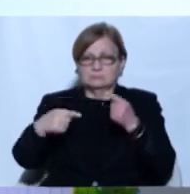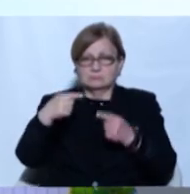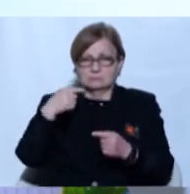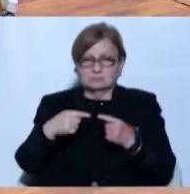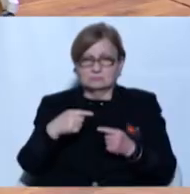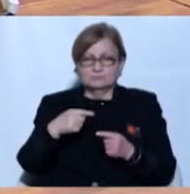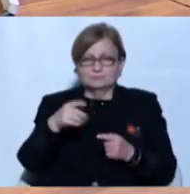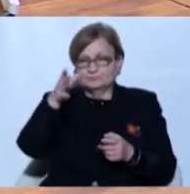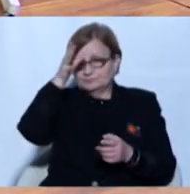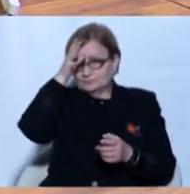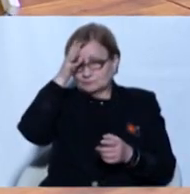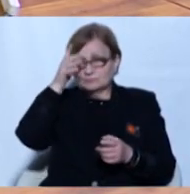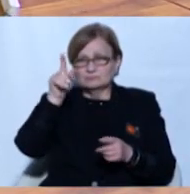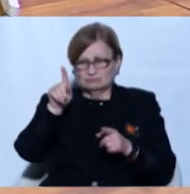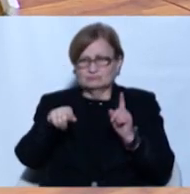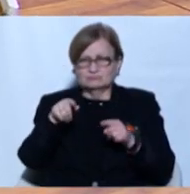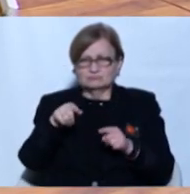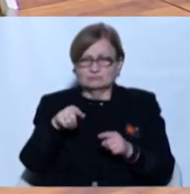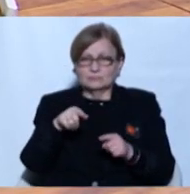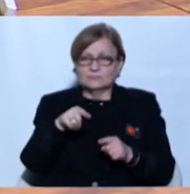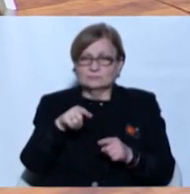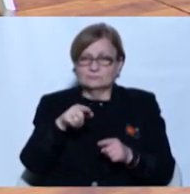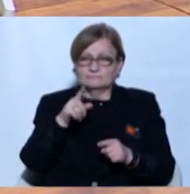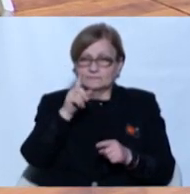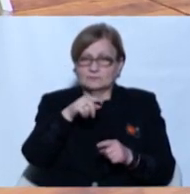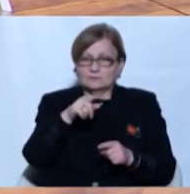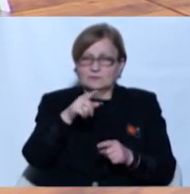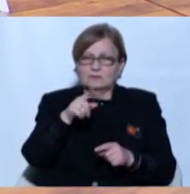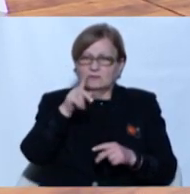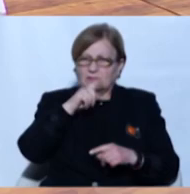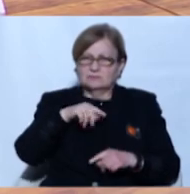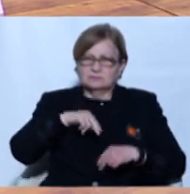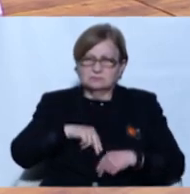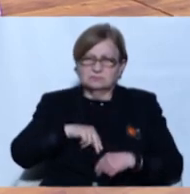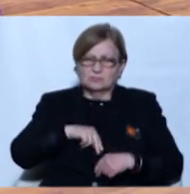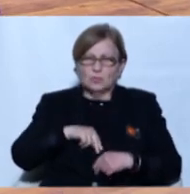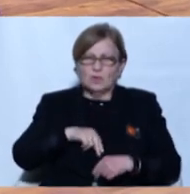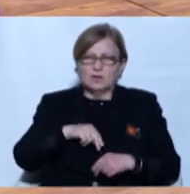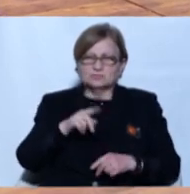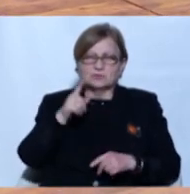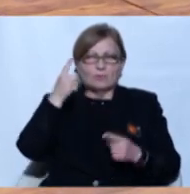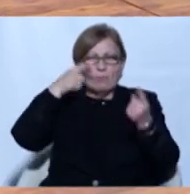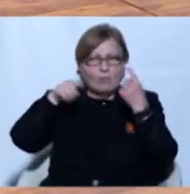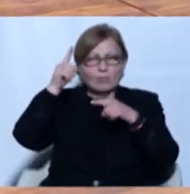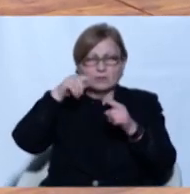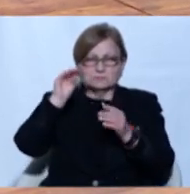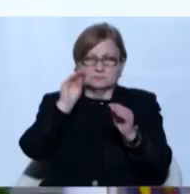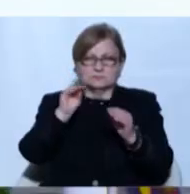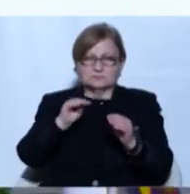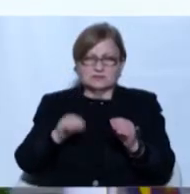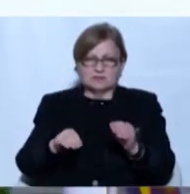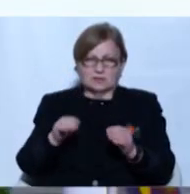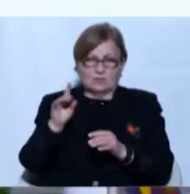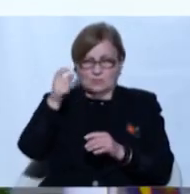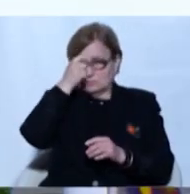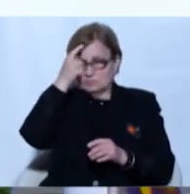თავისთავად ჭკვიანი ადამიანი ძალიან და საინტერესო ადამიანი, ედავებოდა რომ ტყუილად დაშრაო, იმიტომ რომ გამონაგონი ამბავს წერდაო. ახლა ჩვენ ვიცით აგეოგრაფიაში ესე